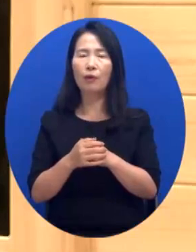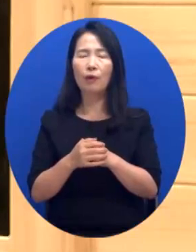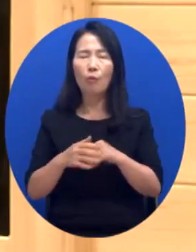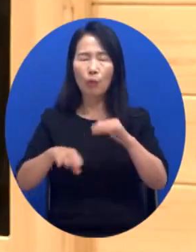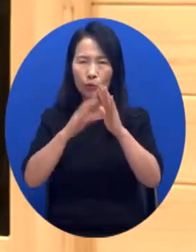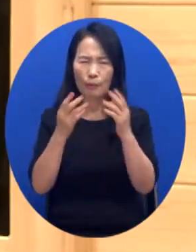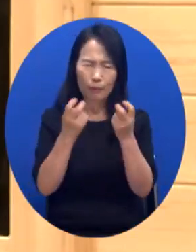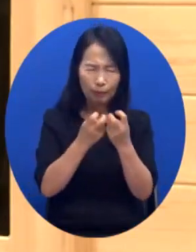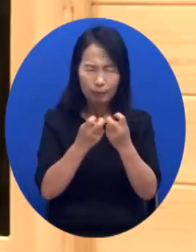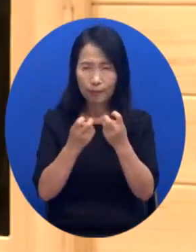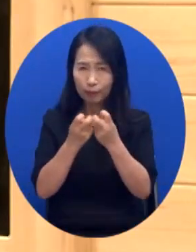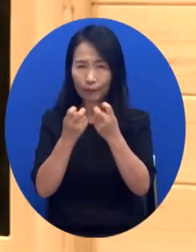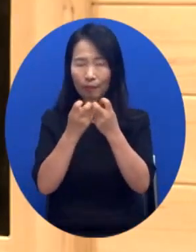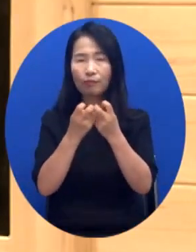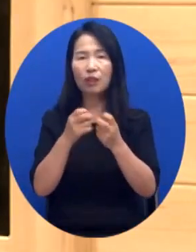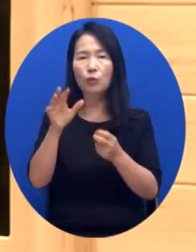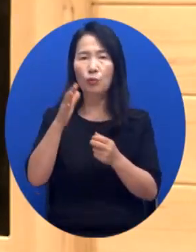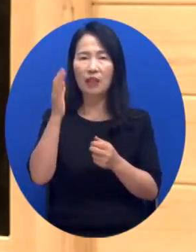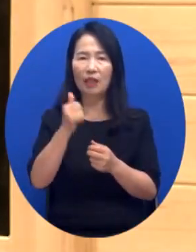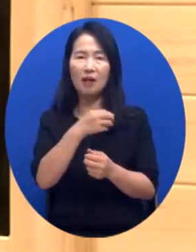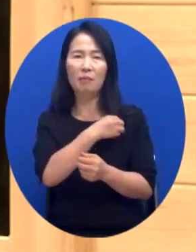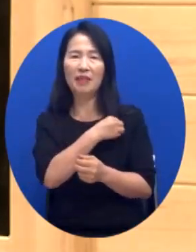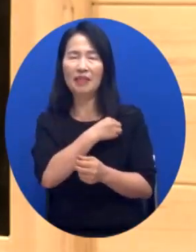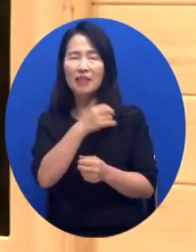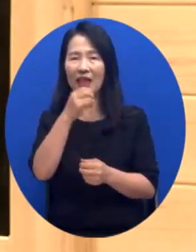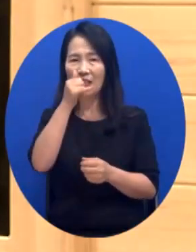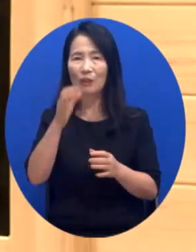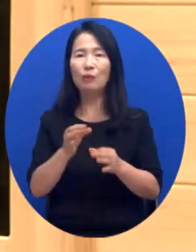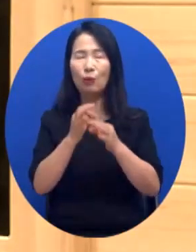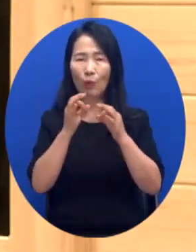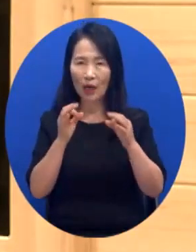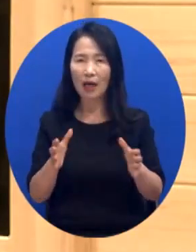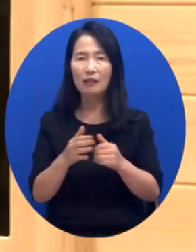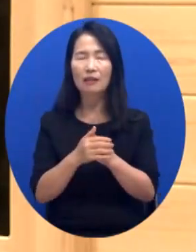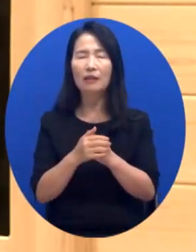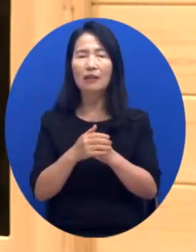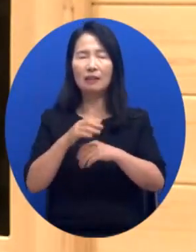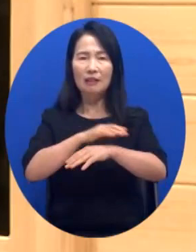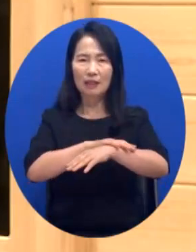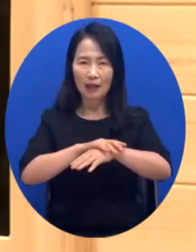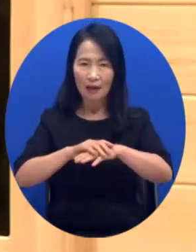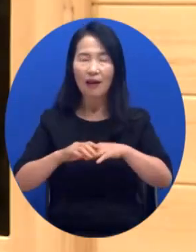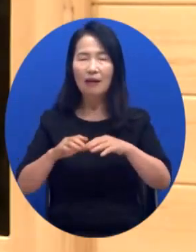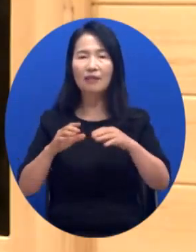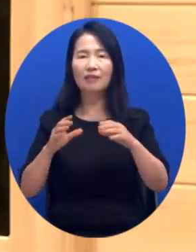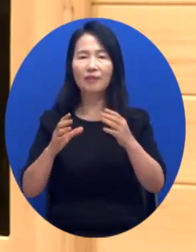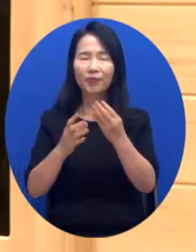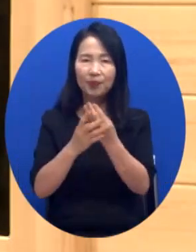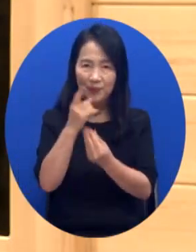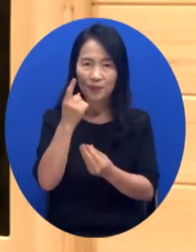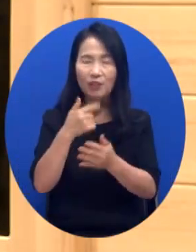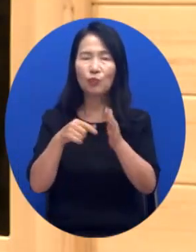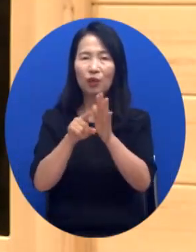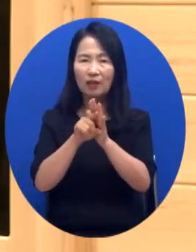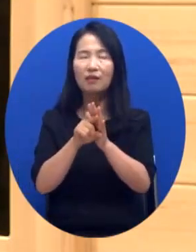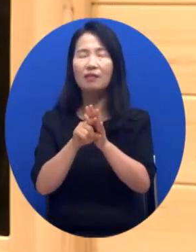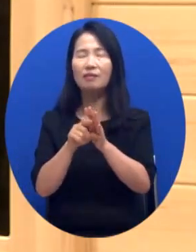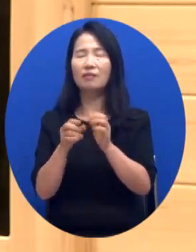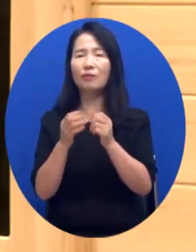다 동원해서 제가 총회장 배지를 달고 있는 동안에 이 부분만큼은 정말 해보려고 합니다. 이거 하지 못하면